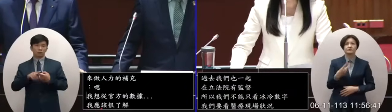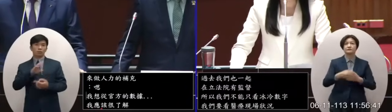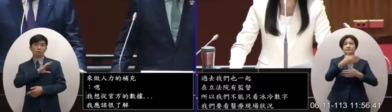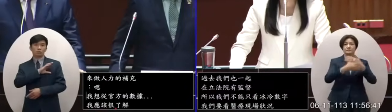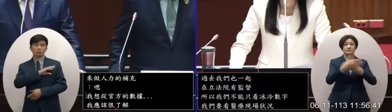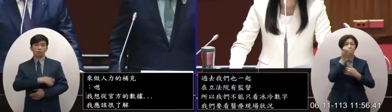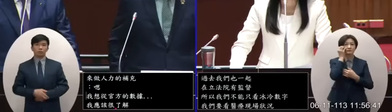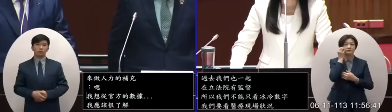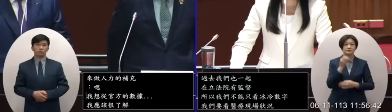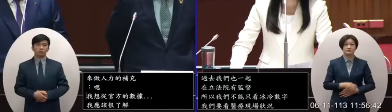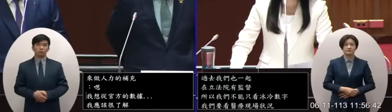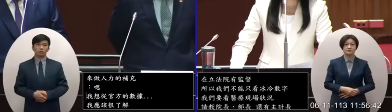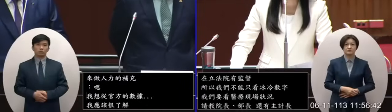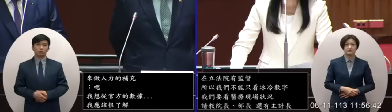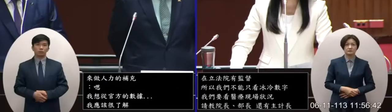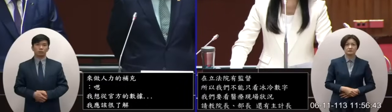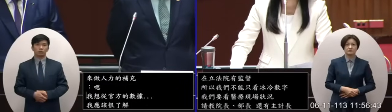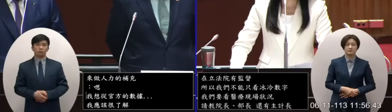影带。